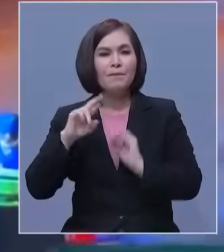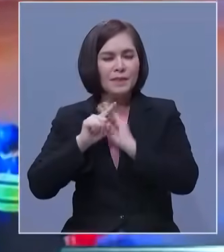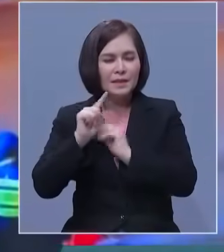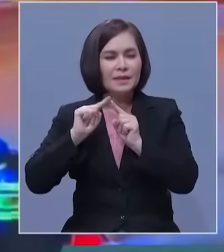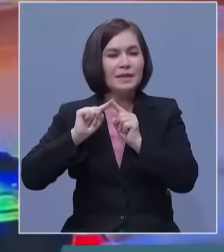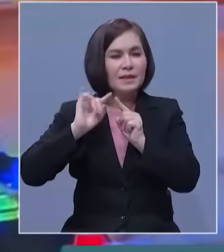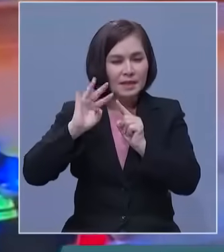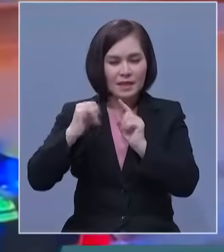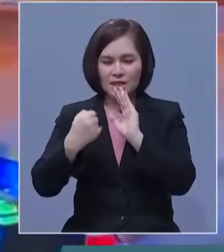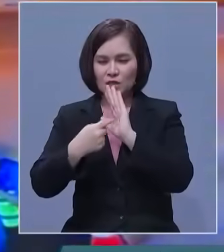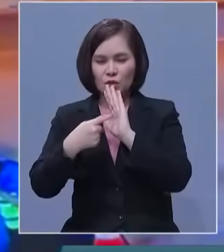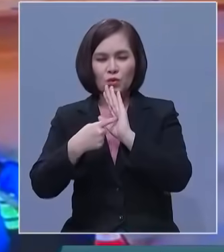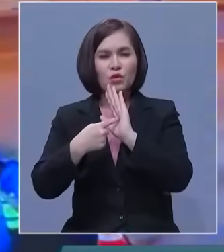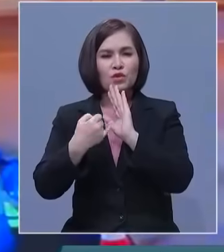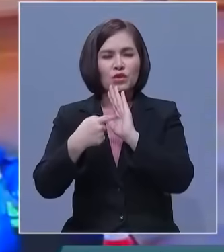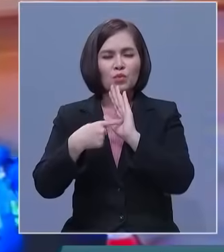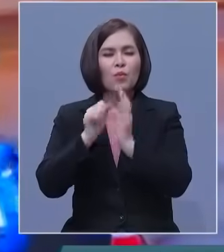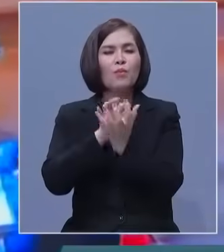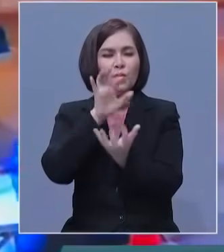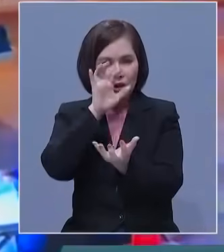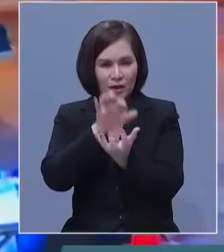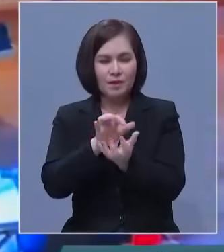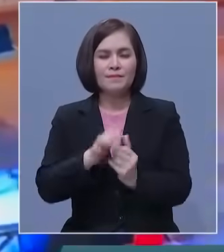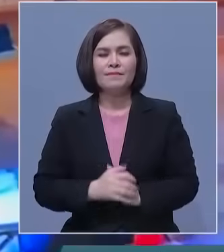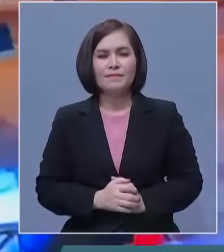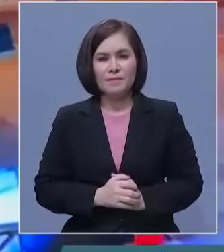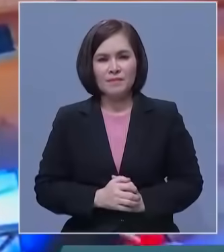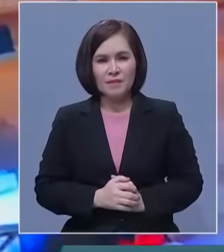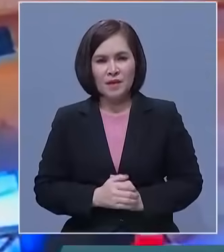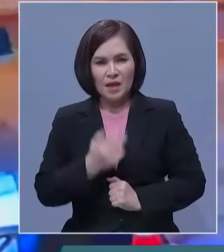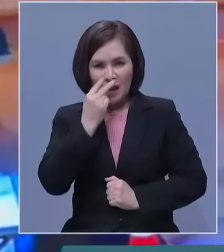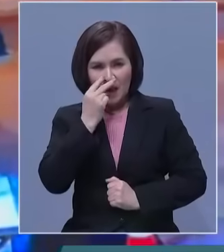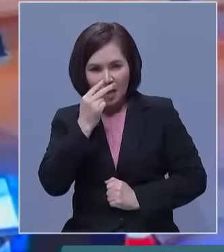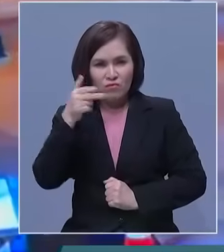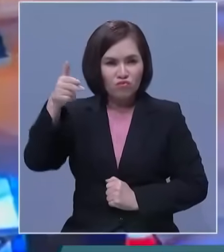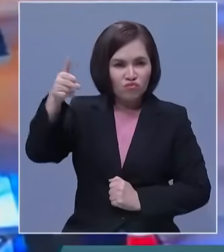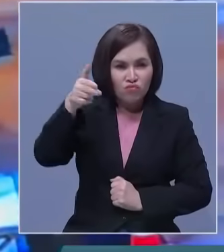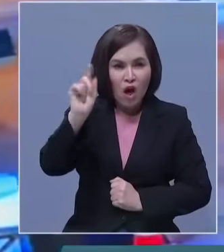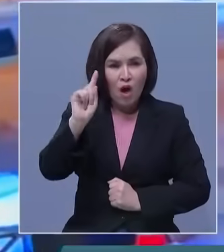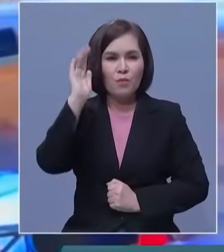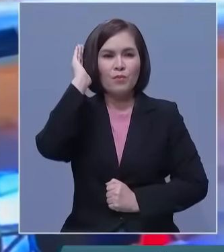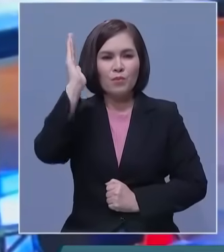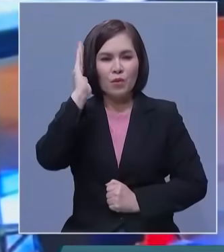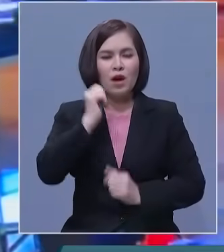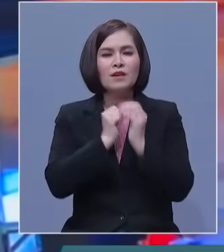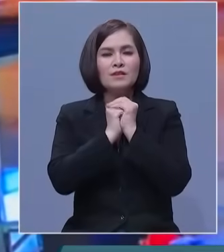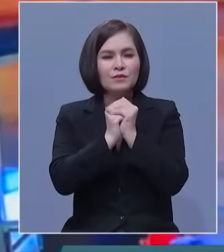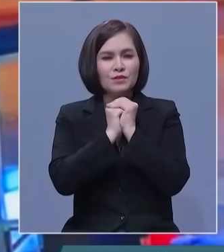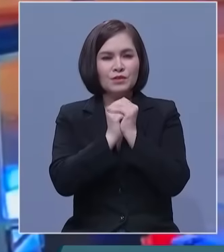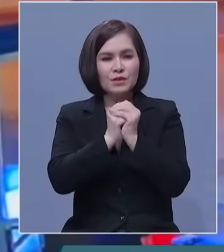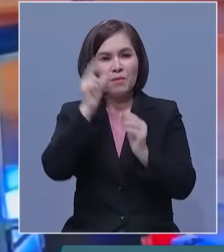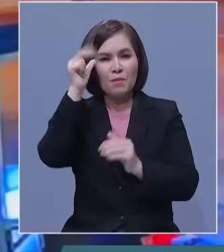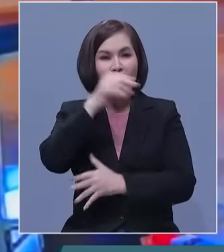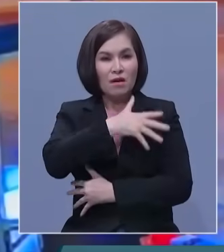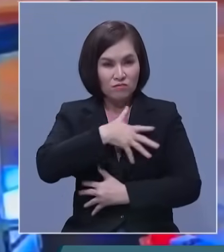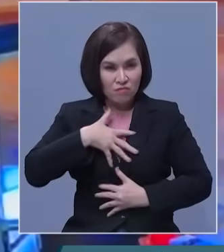เภอบางบ่อสมุทรปราการจับภาพนาทีชีวิตของนักท่องเที่ยวชาวจีนคนหนึ่งกำลังเดินข้ามทางม้าลายนี่จังหวะนี้มาแล้วนะ